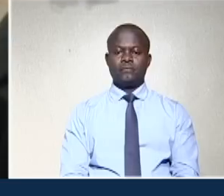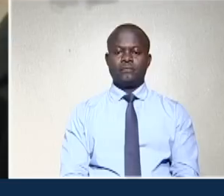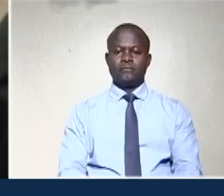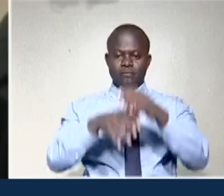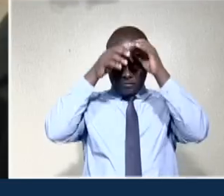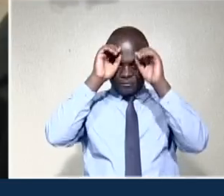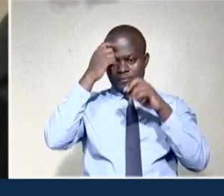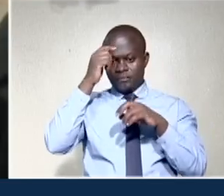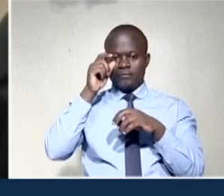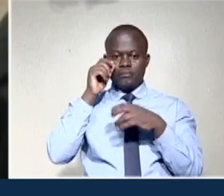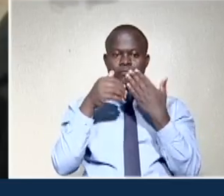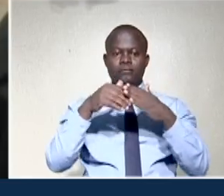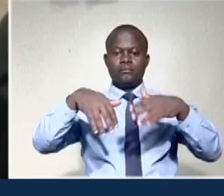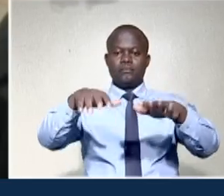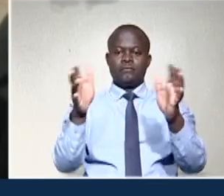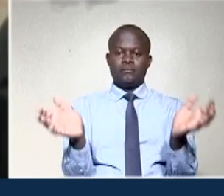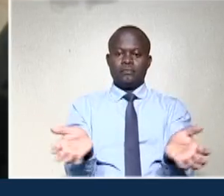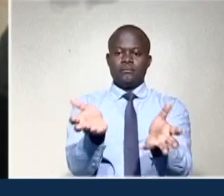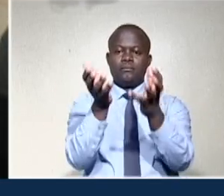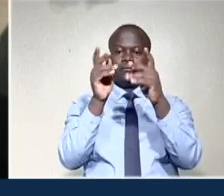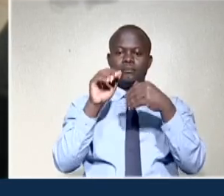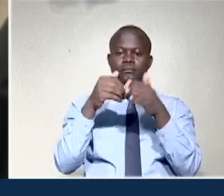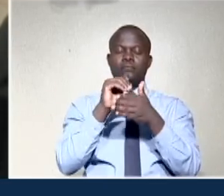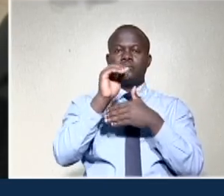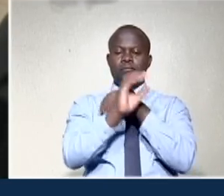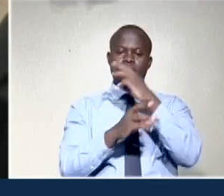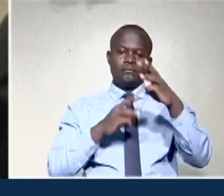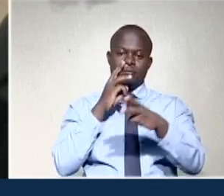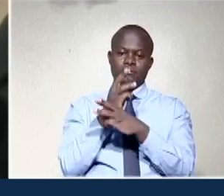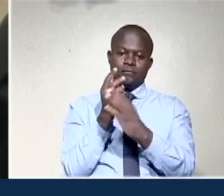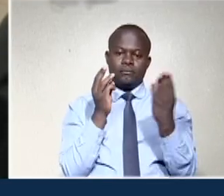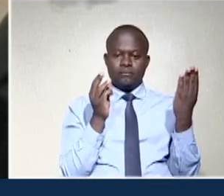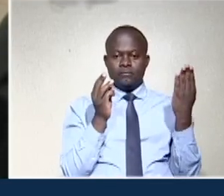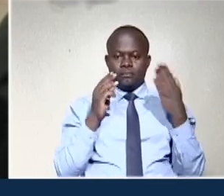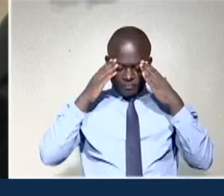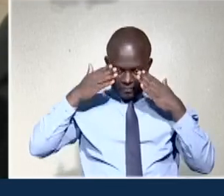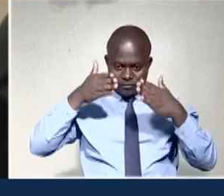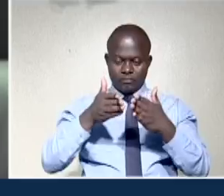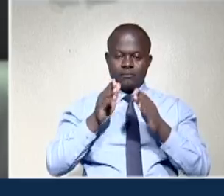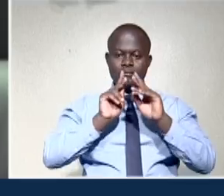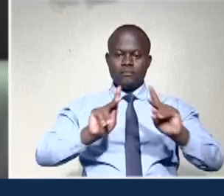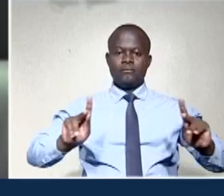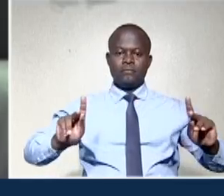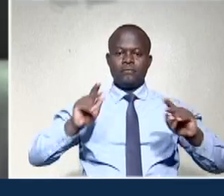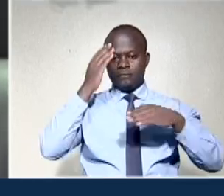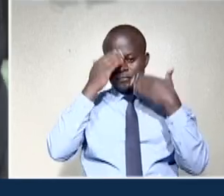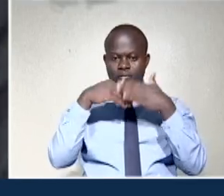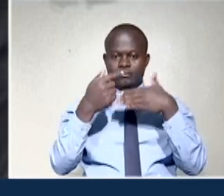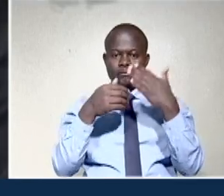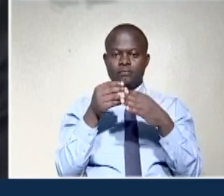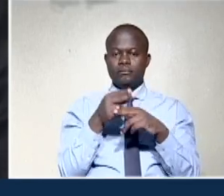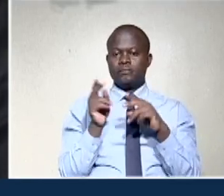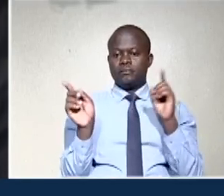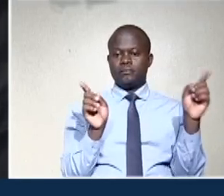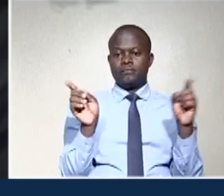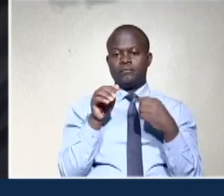Perezida Paul Kagame nawe yahamagariye ibihangange mu isi n'impande zirwana muri Ukraine gushyira imbere inzira y'amahoro, kuko gukomeza kwitana ba